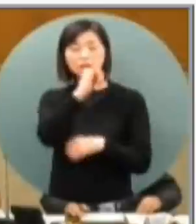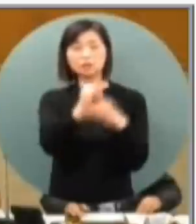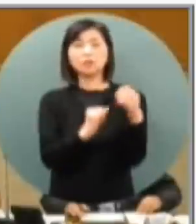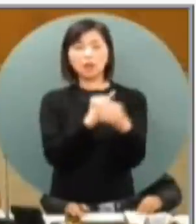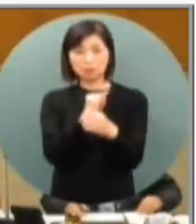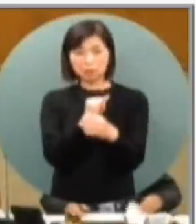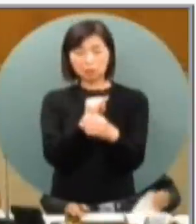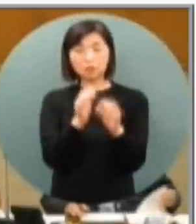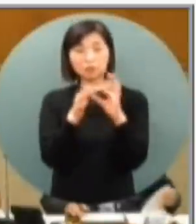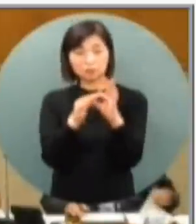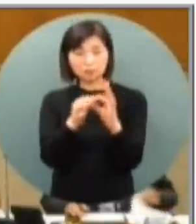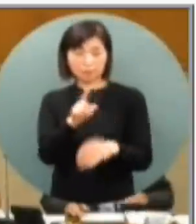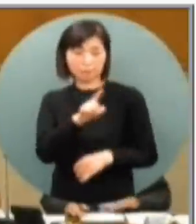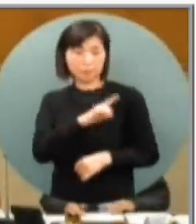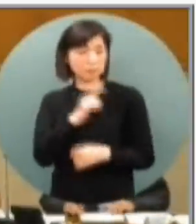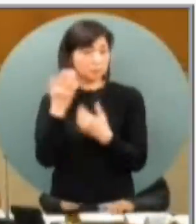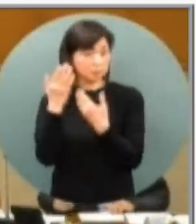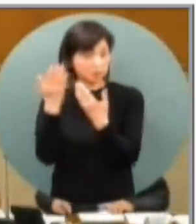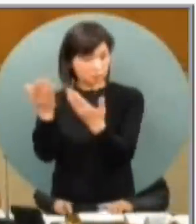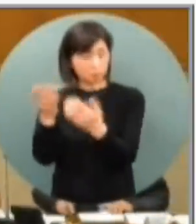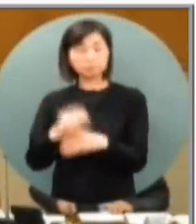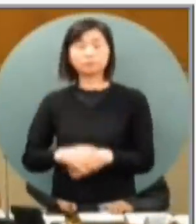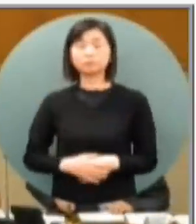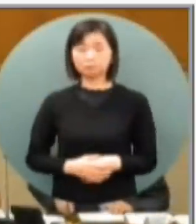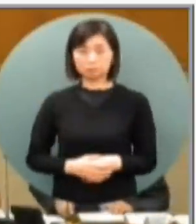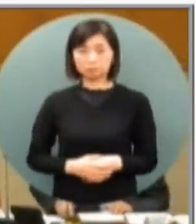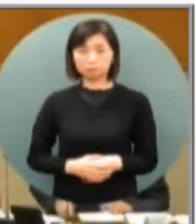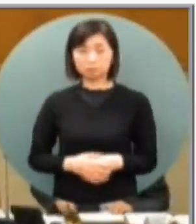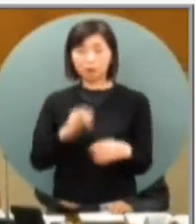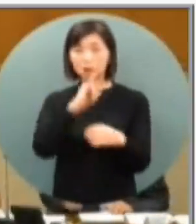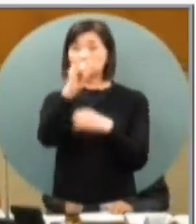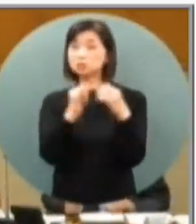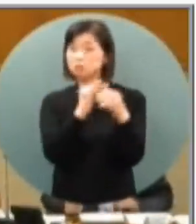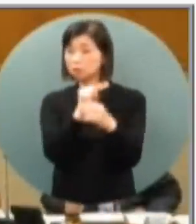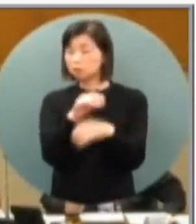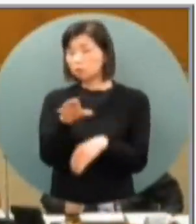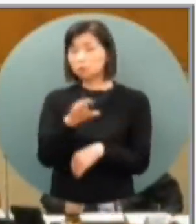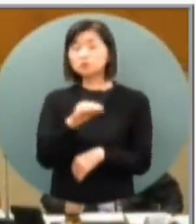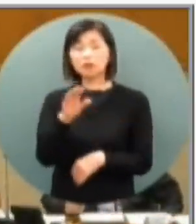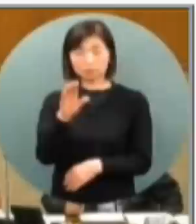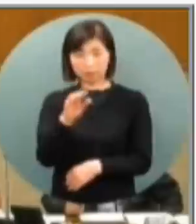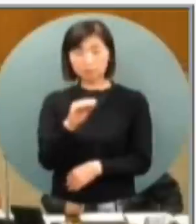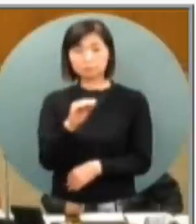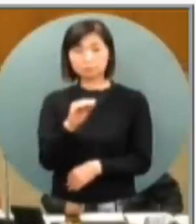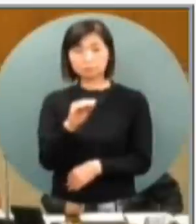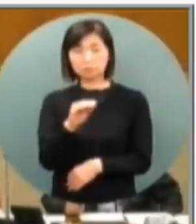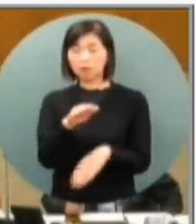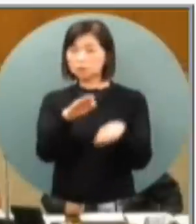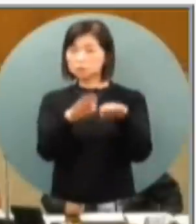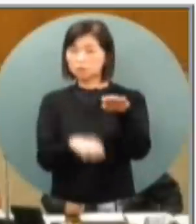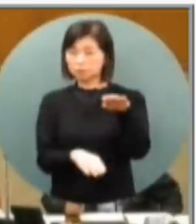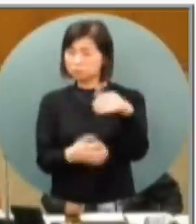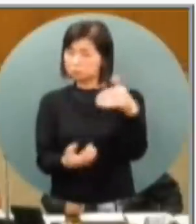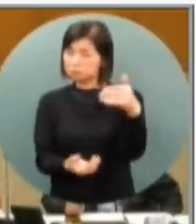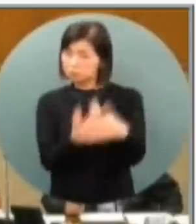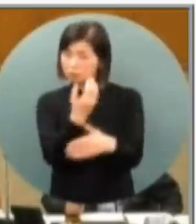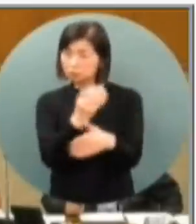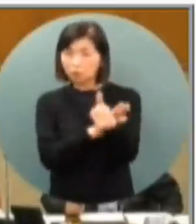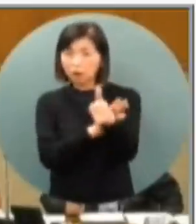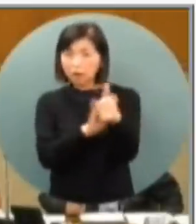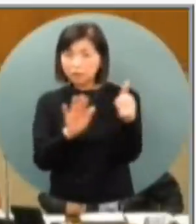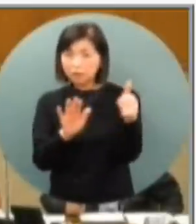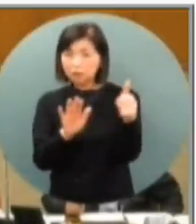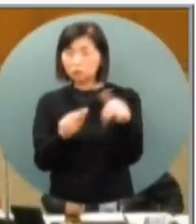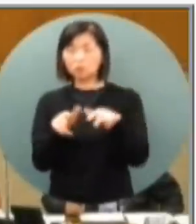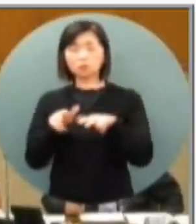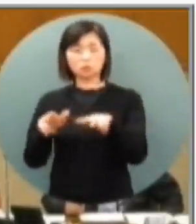をさせていただきます。インターネット上の差別事件の背景と